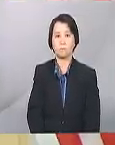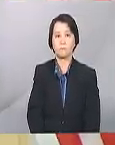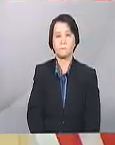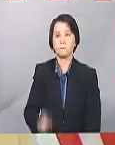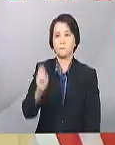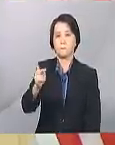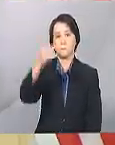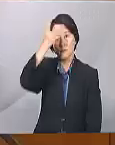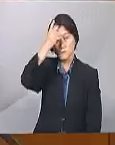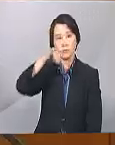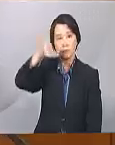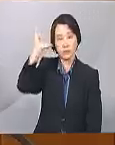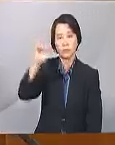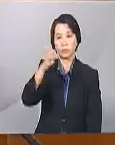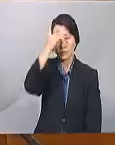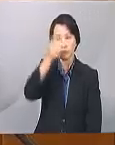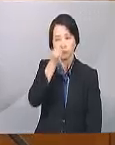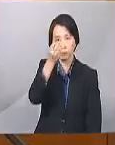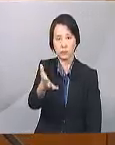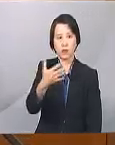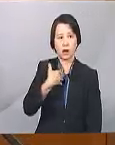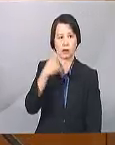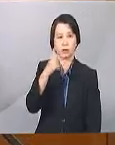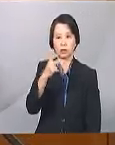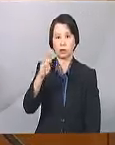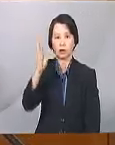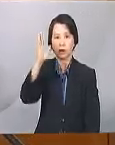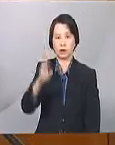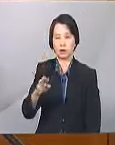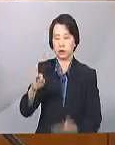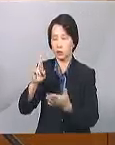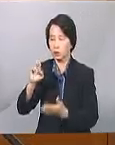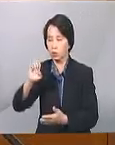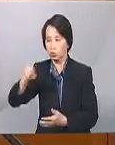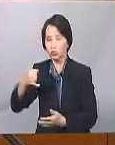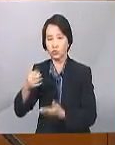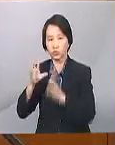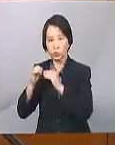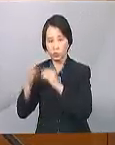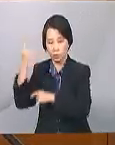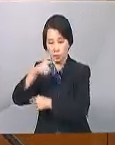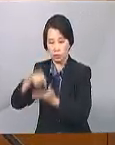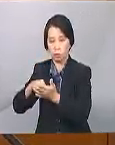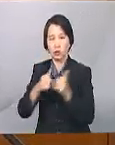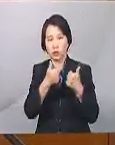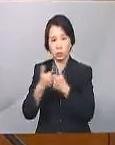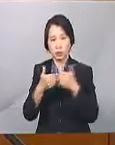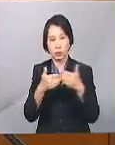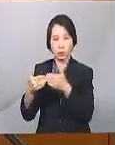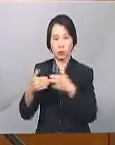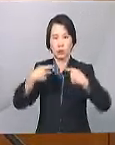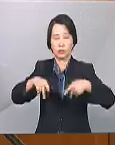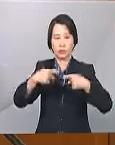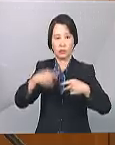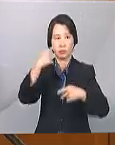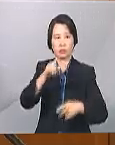Okay, Datuk Seri, semalam Datuk Seri maklumkan ada KKM akan rujuk pada mesyuarat hari ini berkenaan tindakan seterusnya di Pasawam untuk